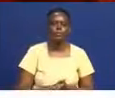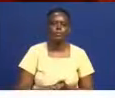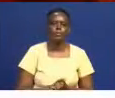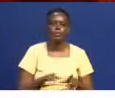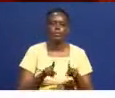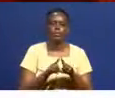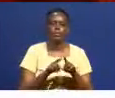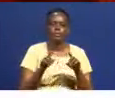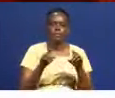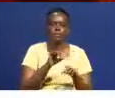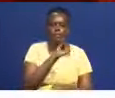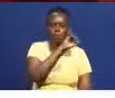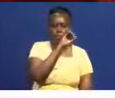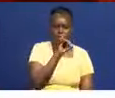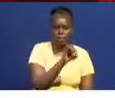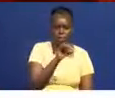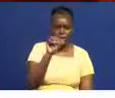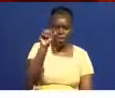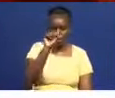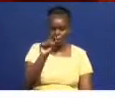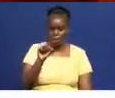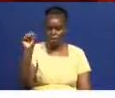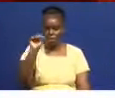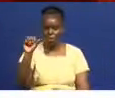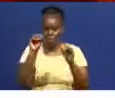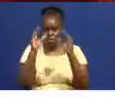Kuna wale walimu wa JSS